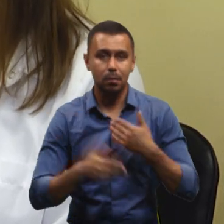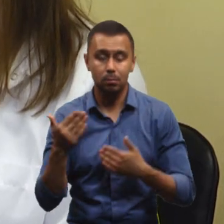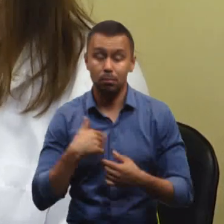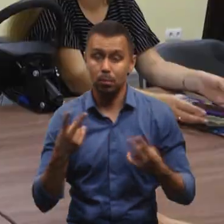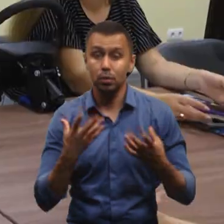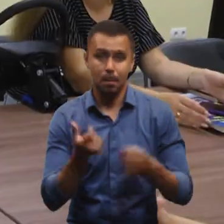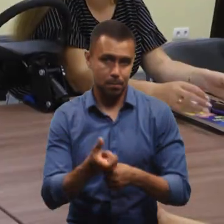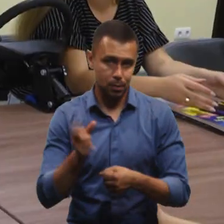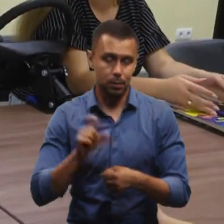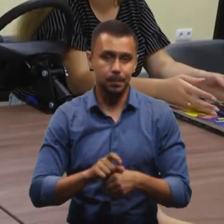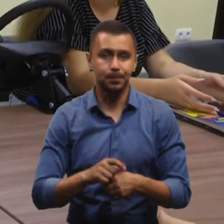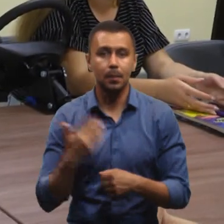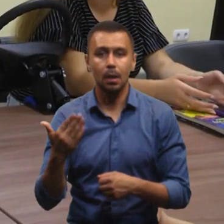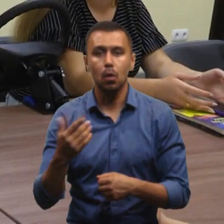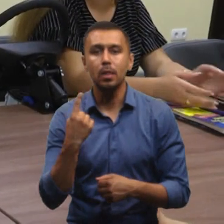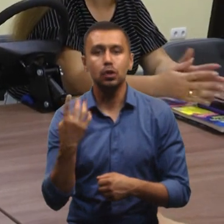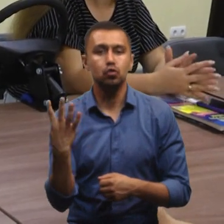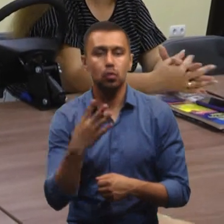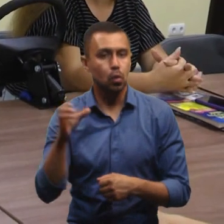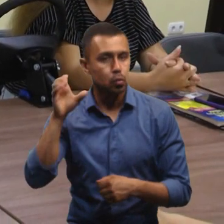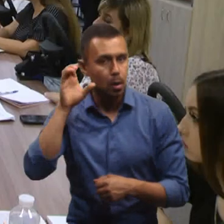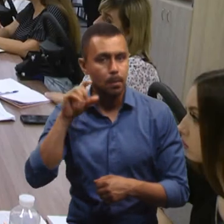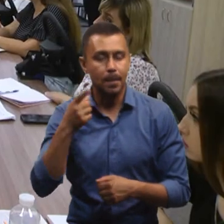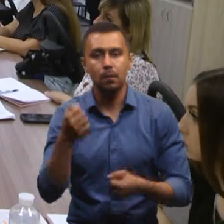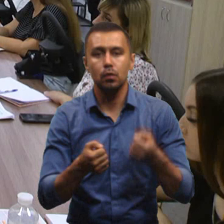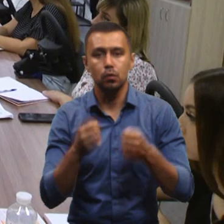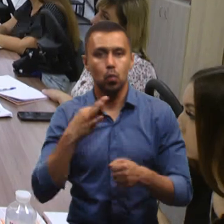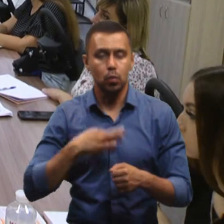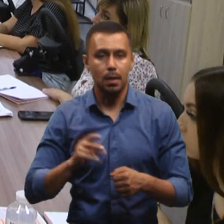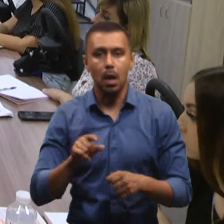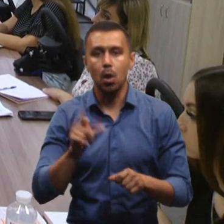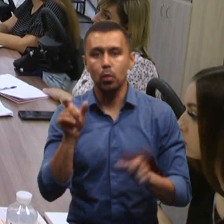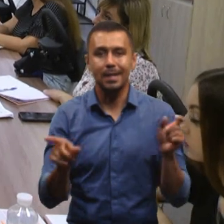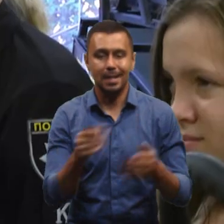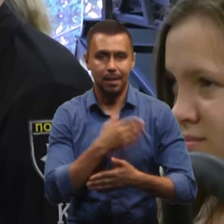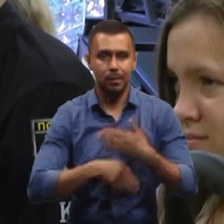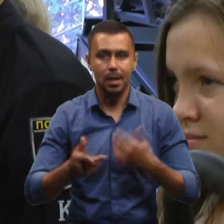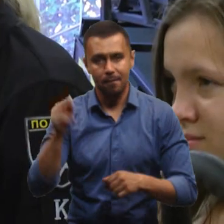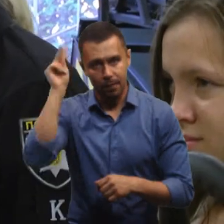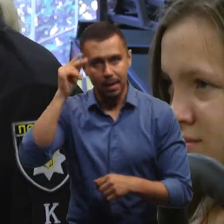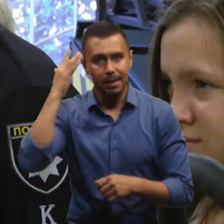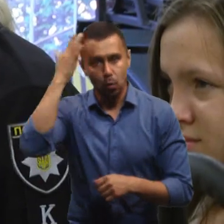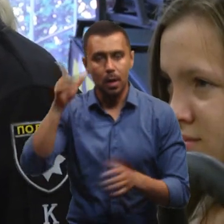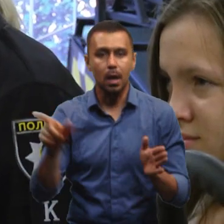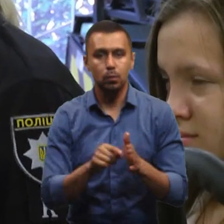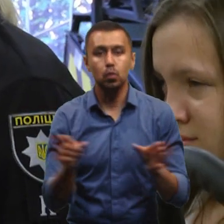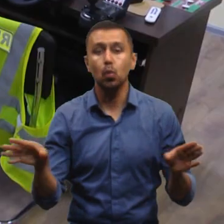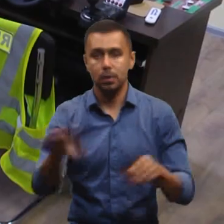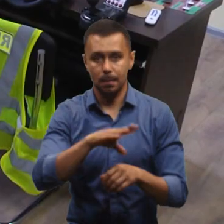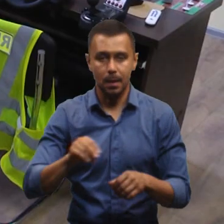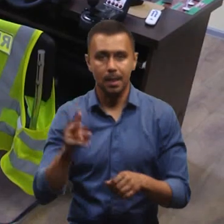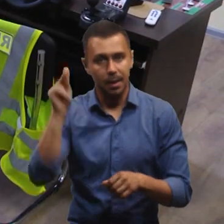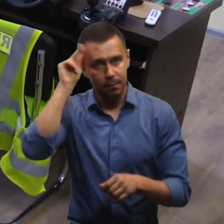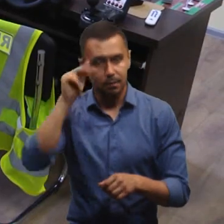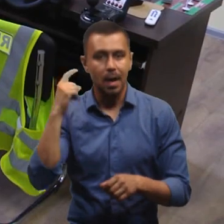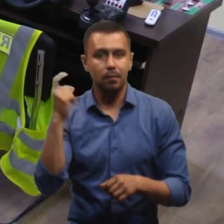потрібно ще більше. Марина – одна з 4 слухачок перших водійських курсів для людей з інвалідністю, які вивчали теорію разом з усіма. Для навчання